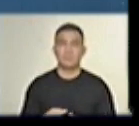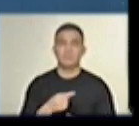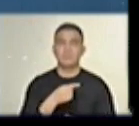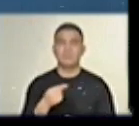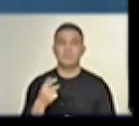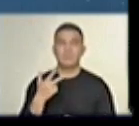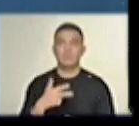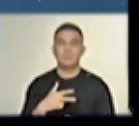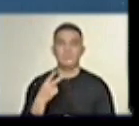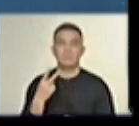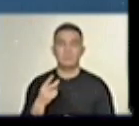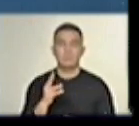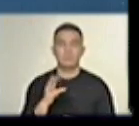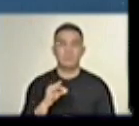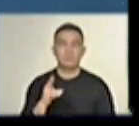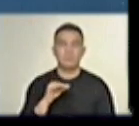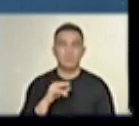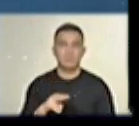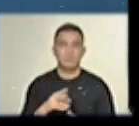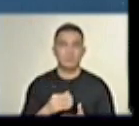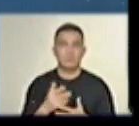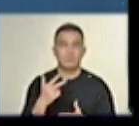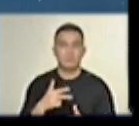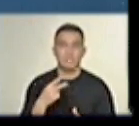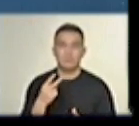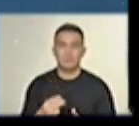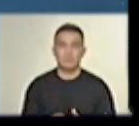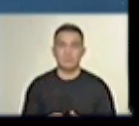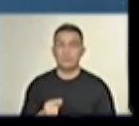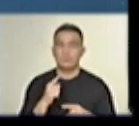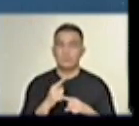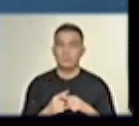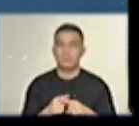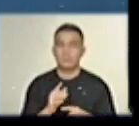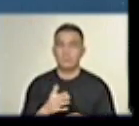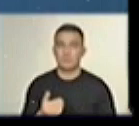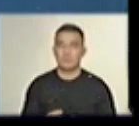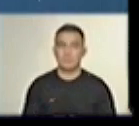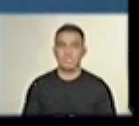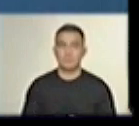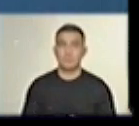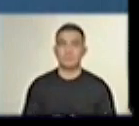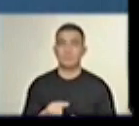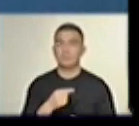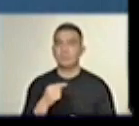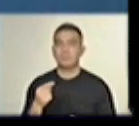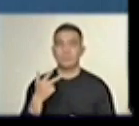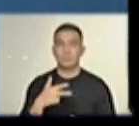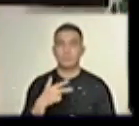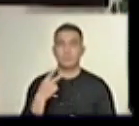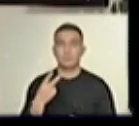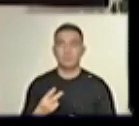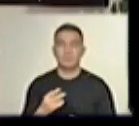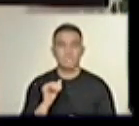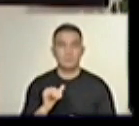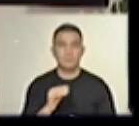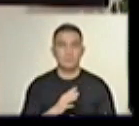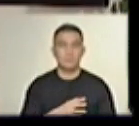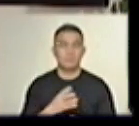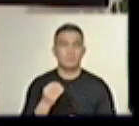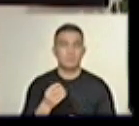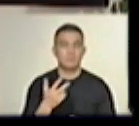-32 ning moduli 32. Qo'shuv belgisini yozamiz. -32 ning moduli